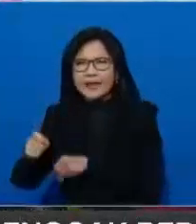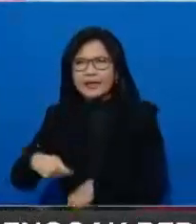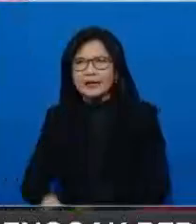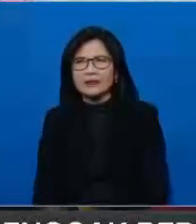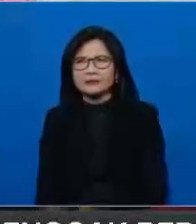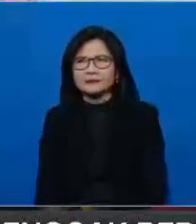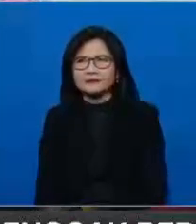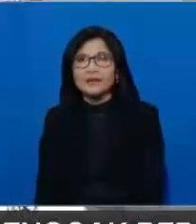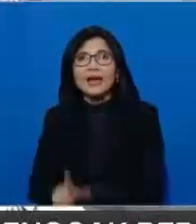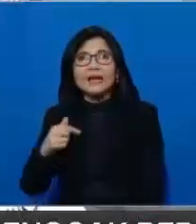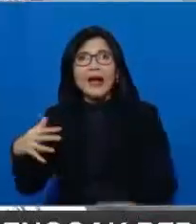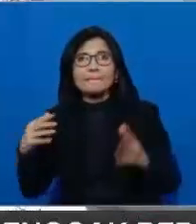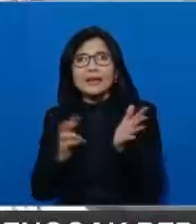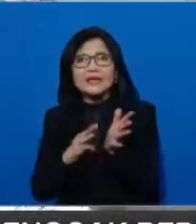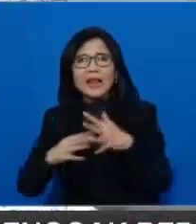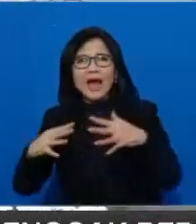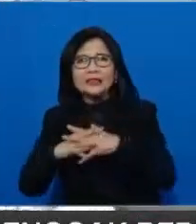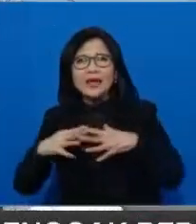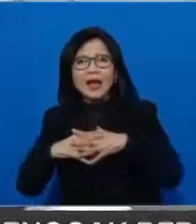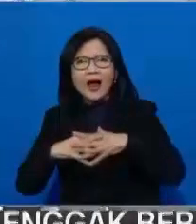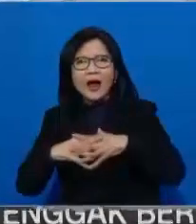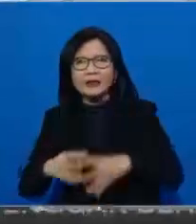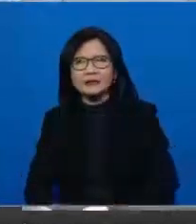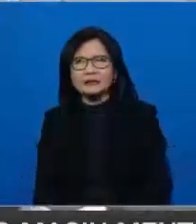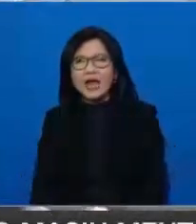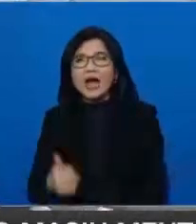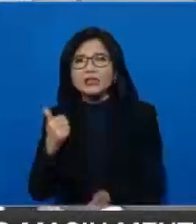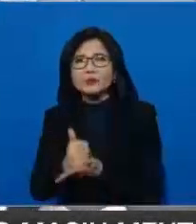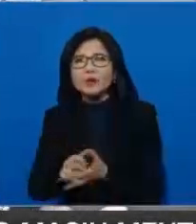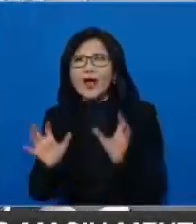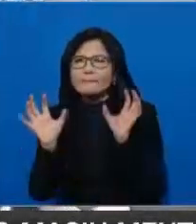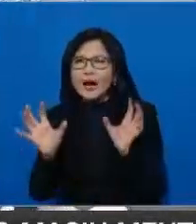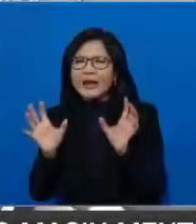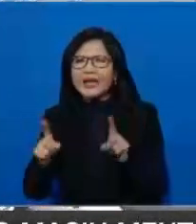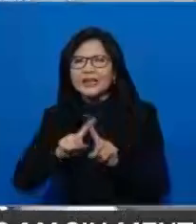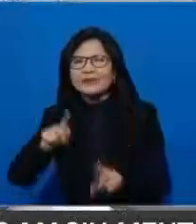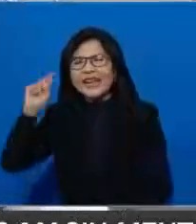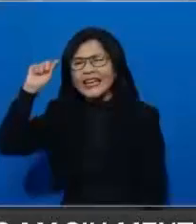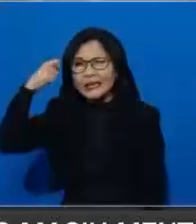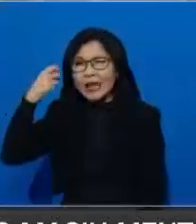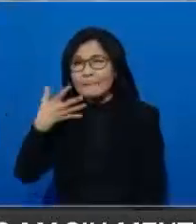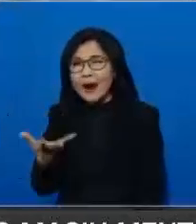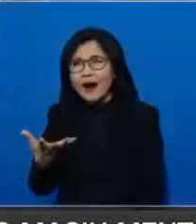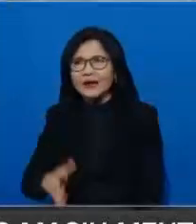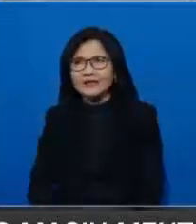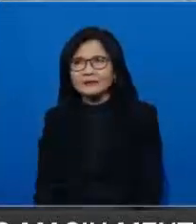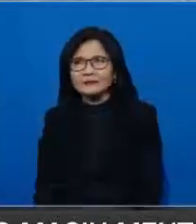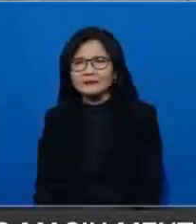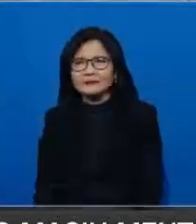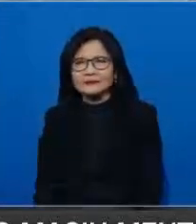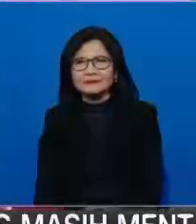bidang agraria. Sebenarnya banyak, cuman tuh yang paling inget tuh yang... Paling